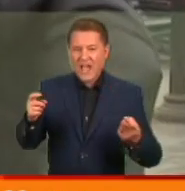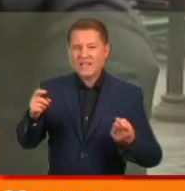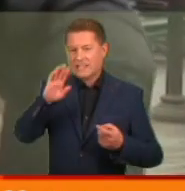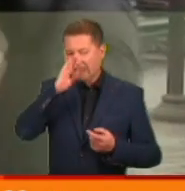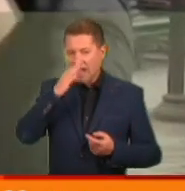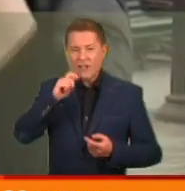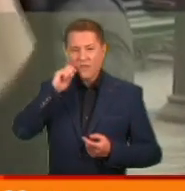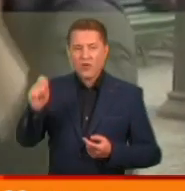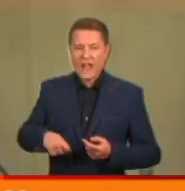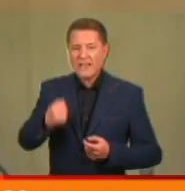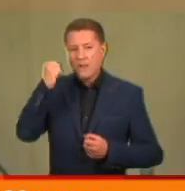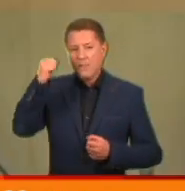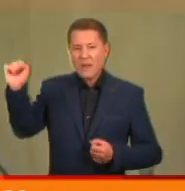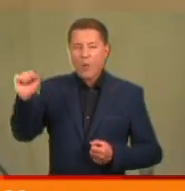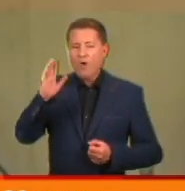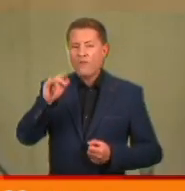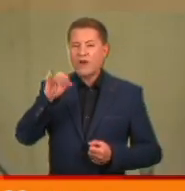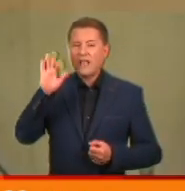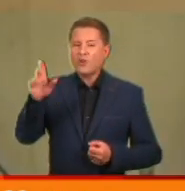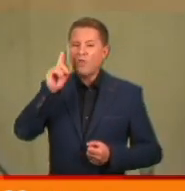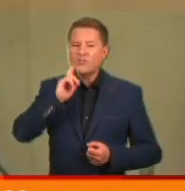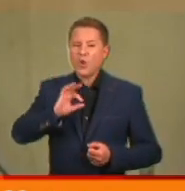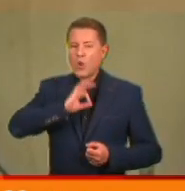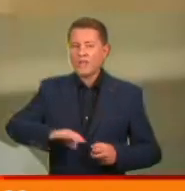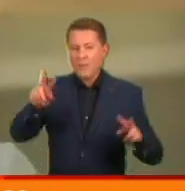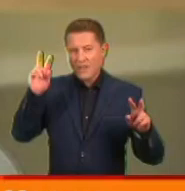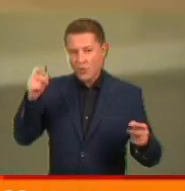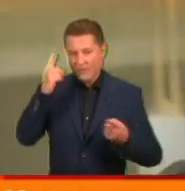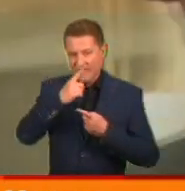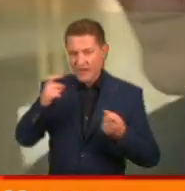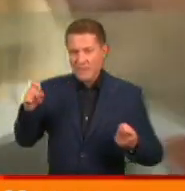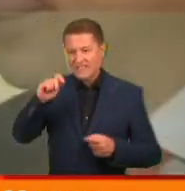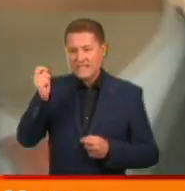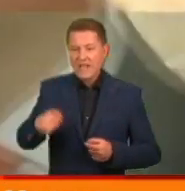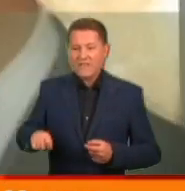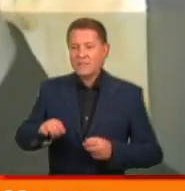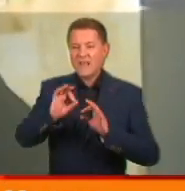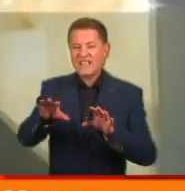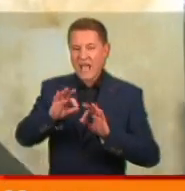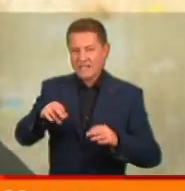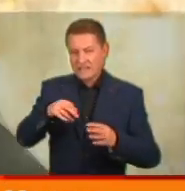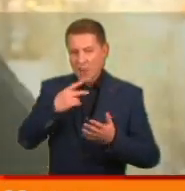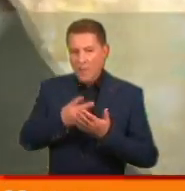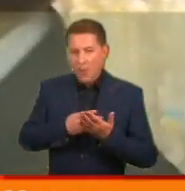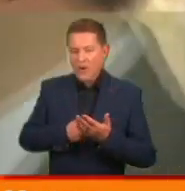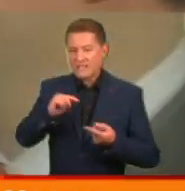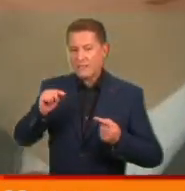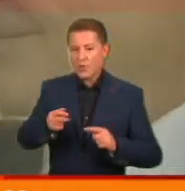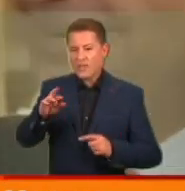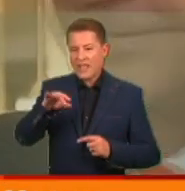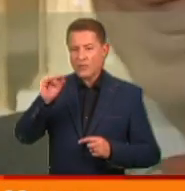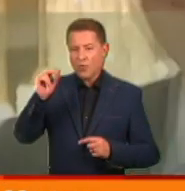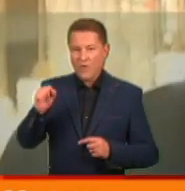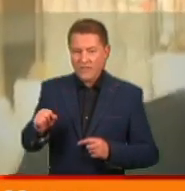– перемога. Вороненков тут – солодка пігулка в інформаційній війні. Дав покази проти Януковича. Та що там Януковича?